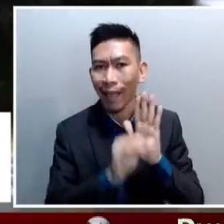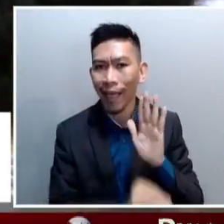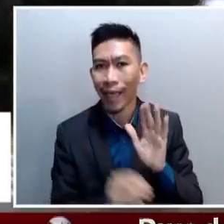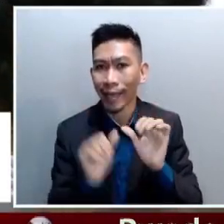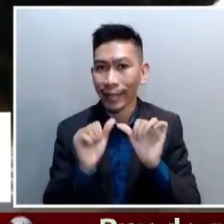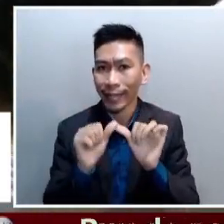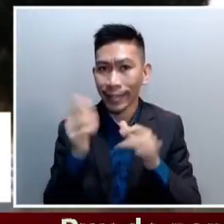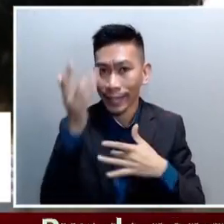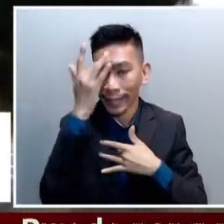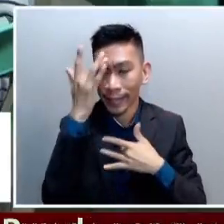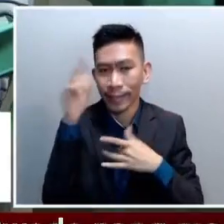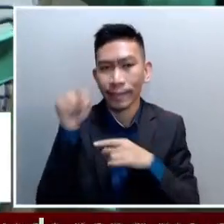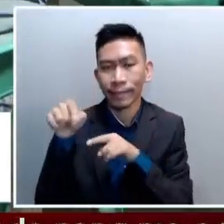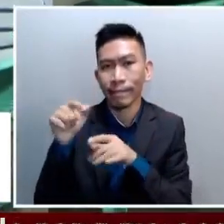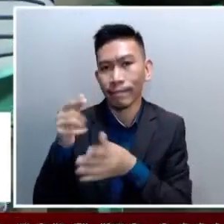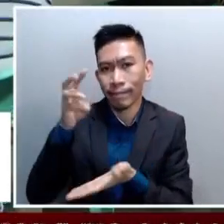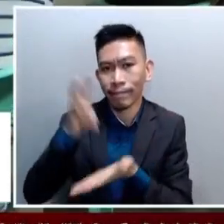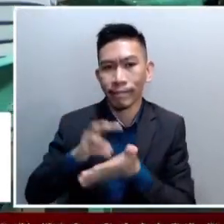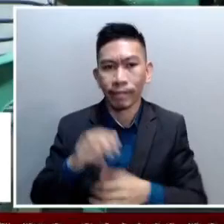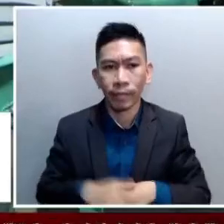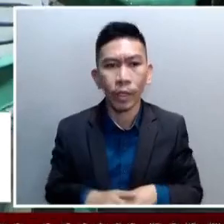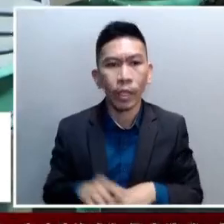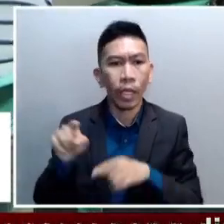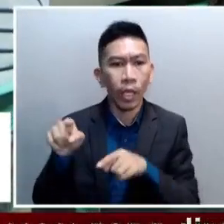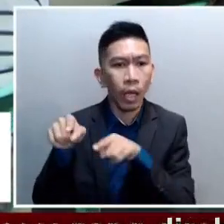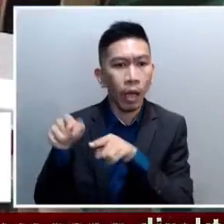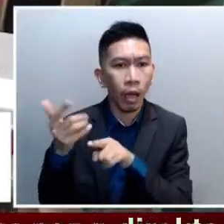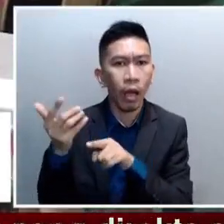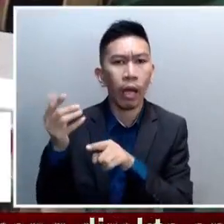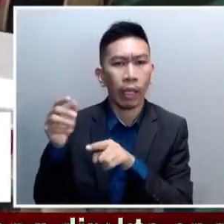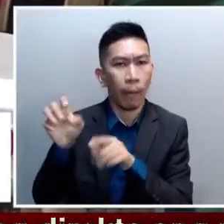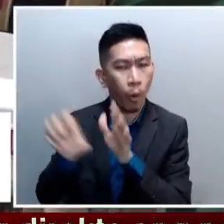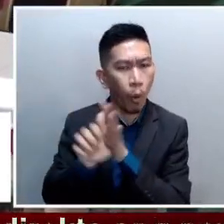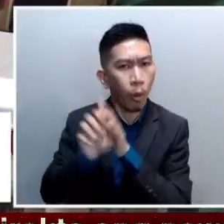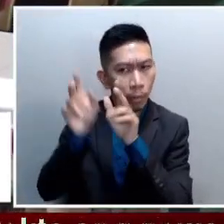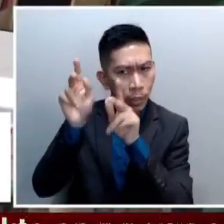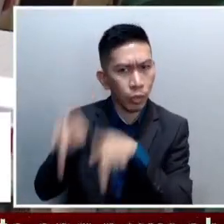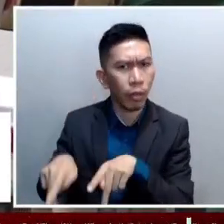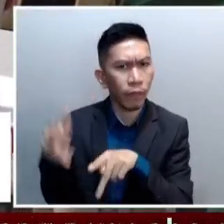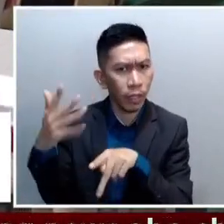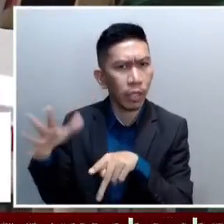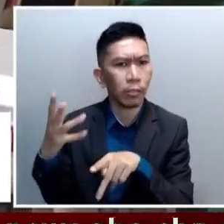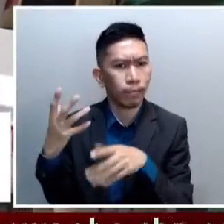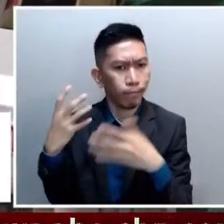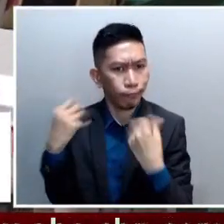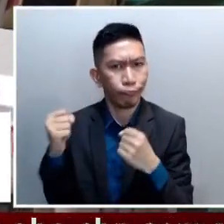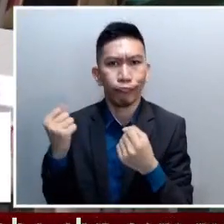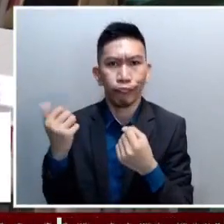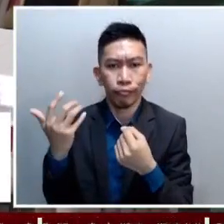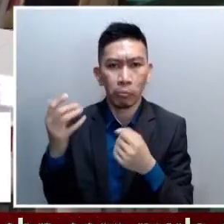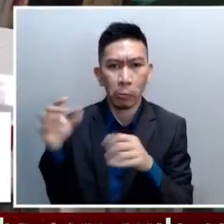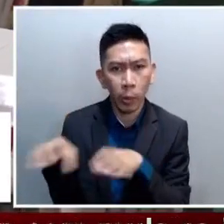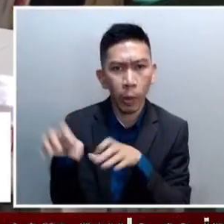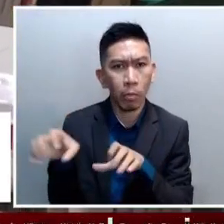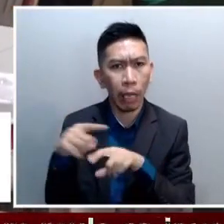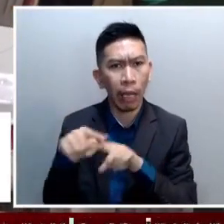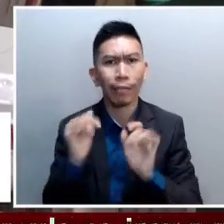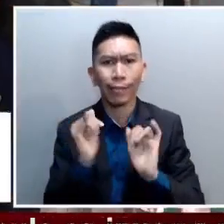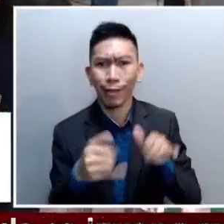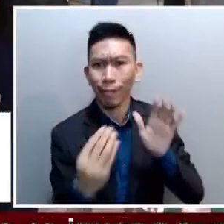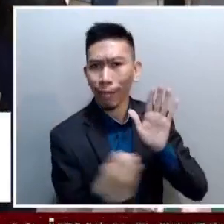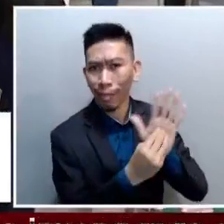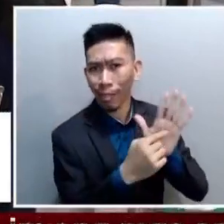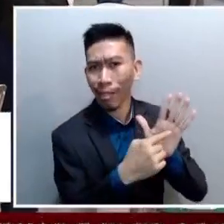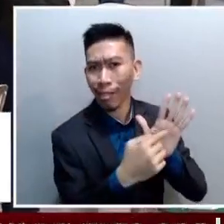na siya, nakapagtrabaho na, pero nandun pa rin sa master list nila na meron pang nandun pa yung person. Apo. So